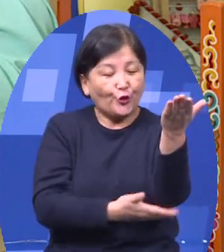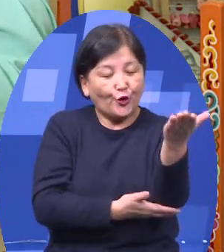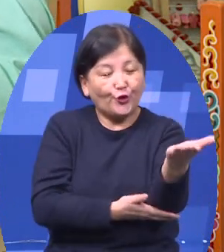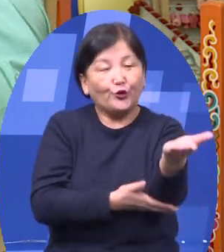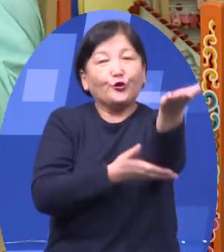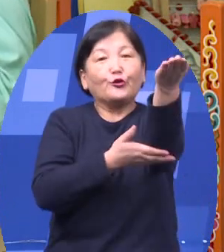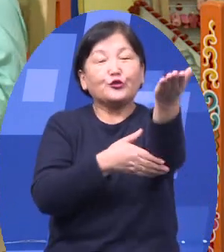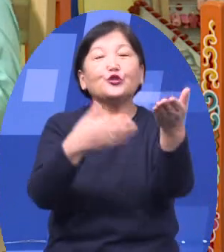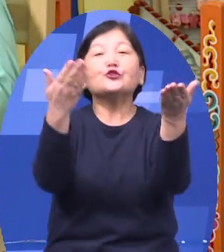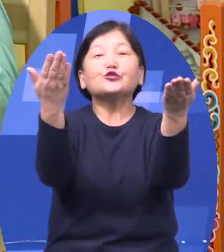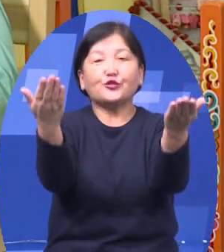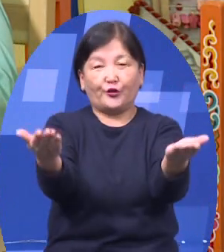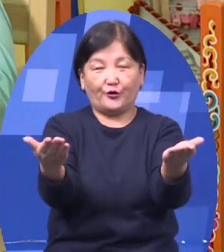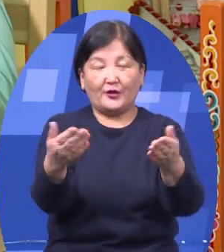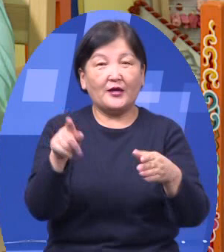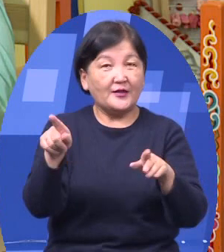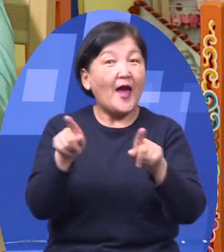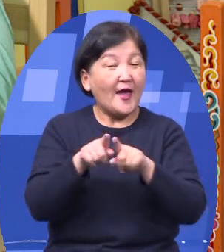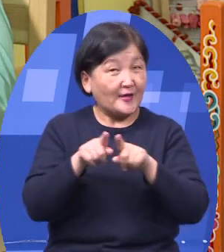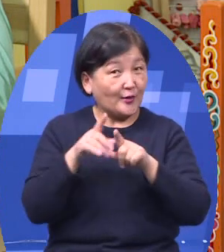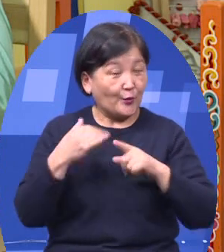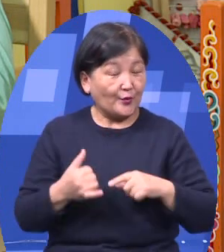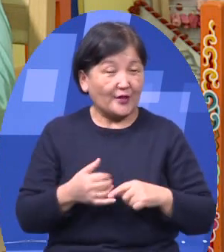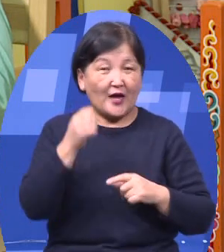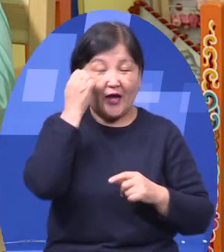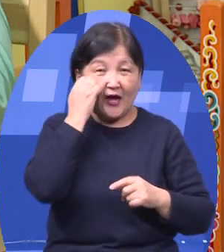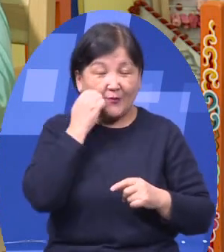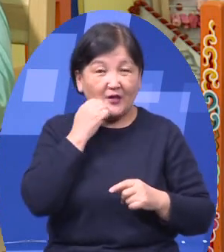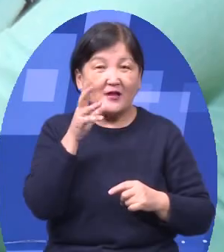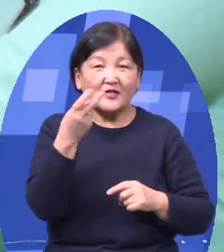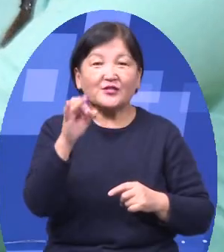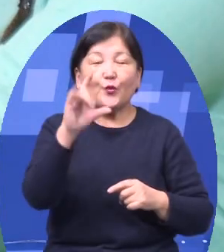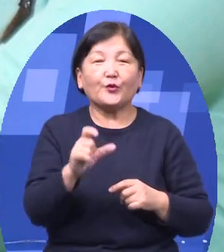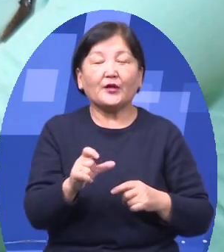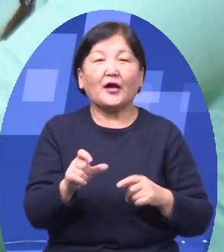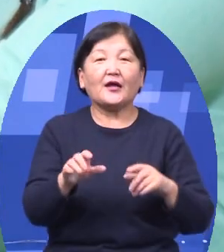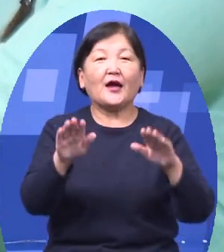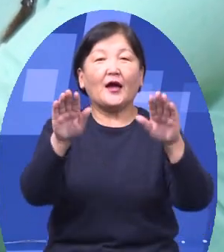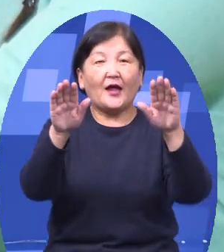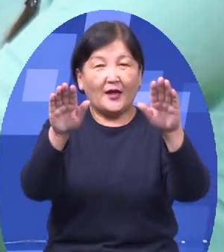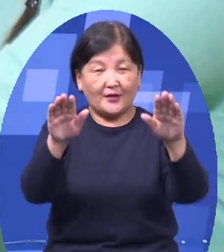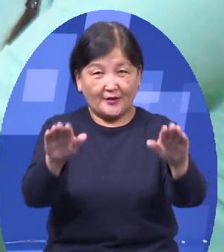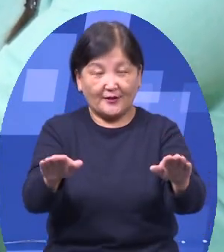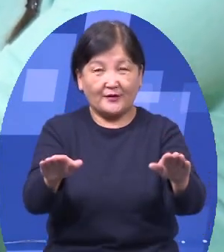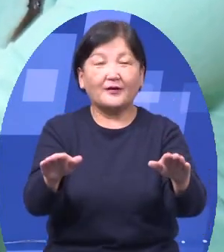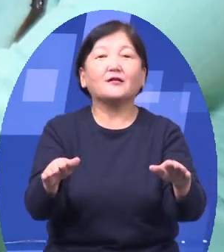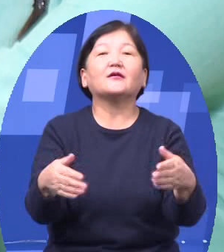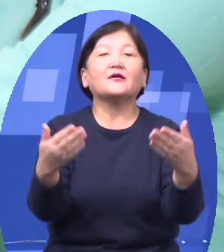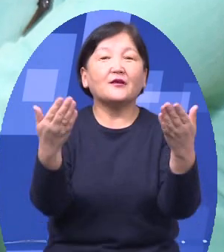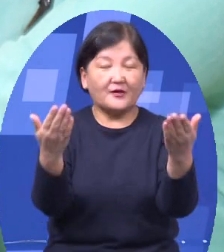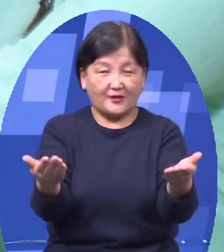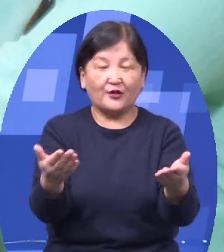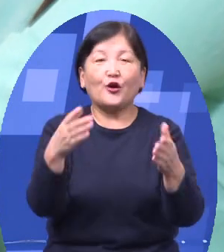залгана. Ингэж үү? Яг зөв. Харин Ахмад настай хүн нь гарынхаа алгыг доош нь харуулж гар дээр нь тавьж залгадаг ёстой.